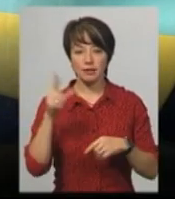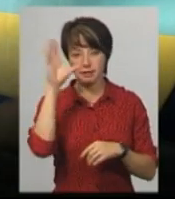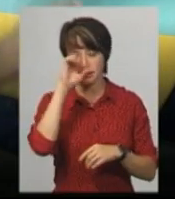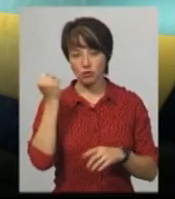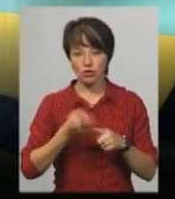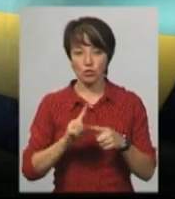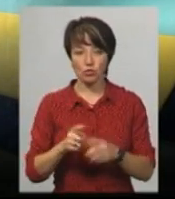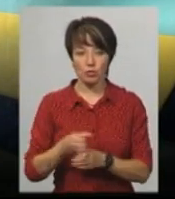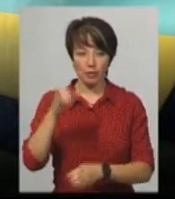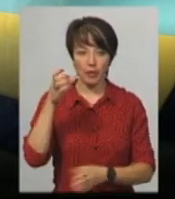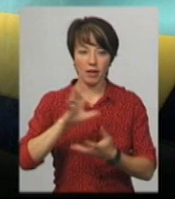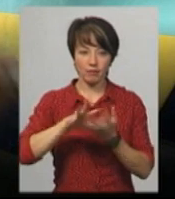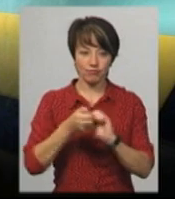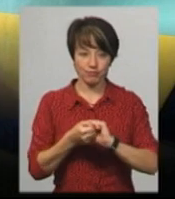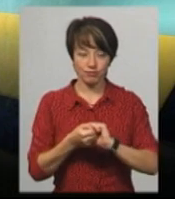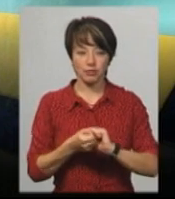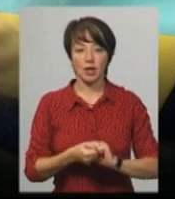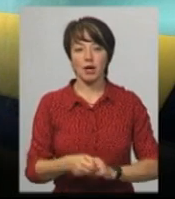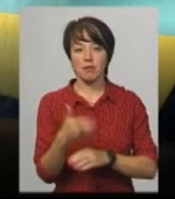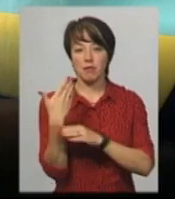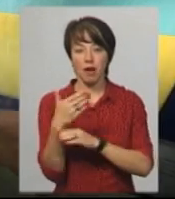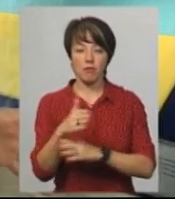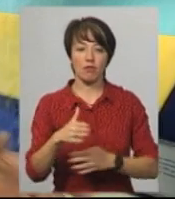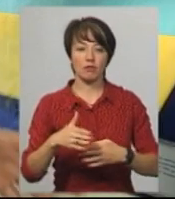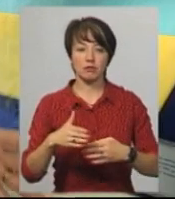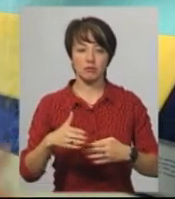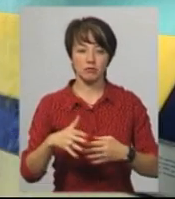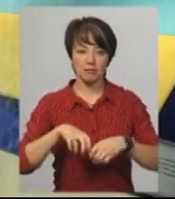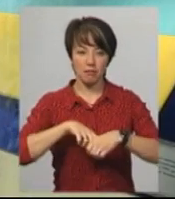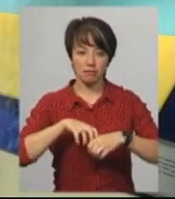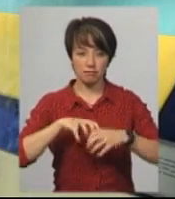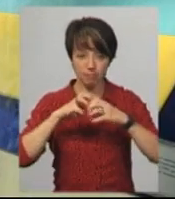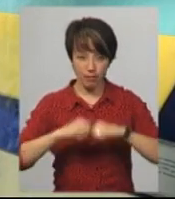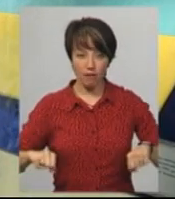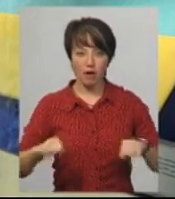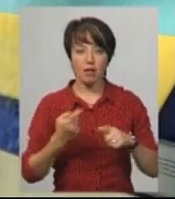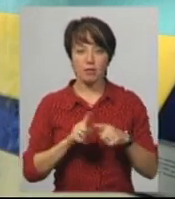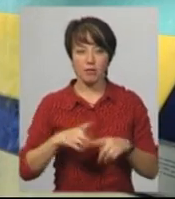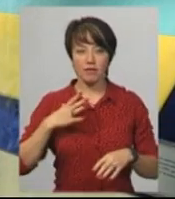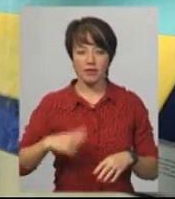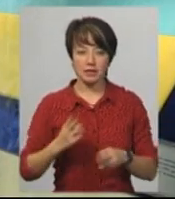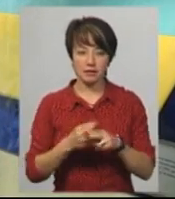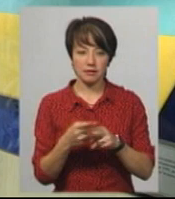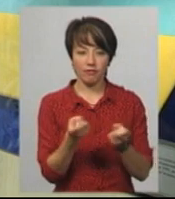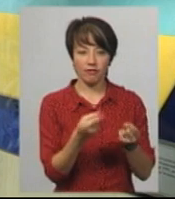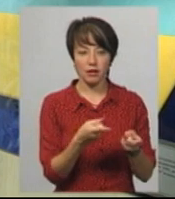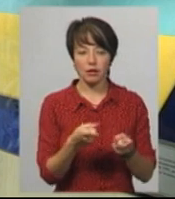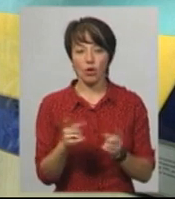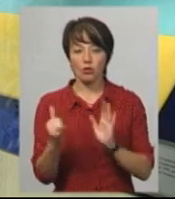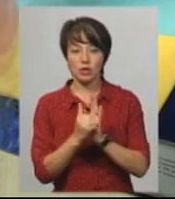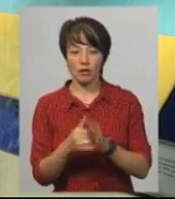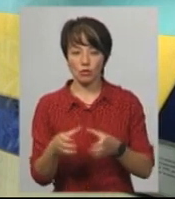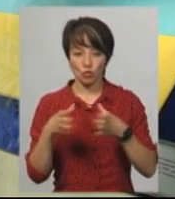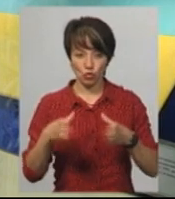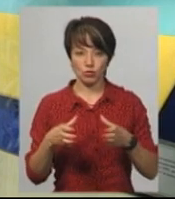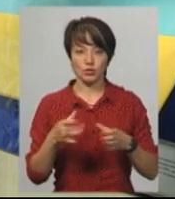цю щоглу зігнули, прапор порвали, і ми вимушені були ту железяку викинути і поставити більш